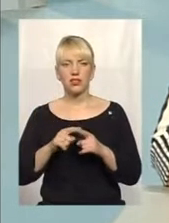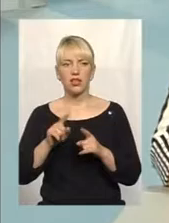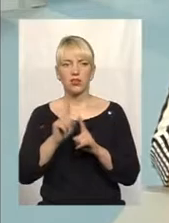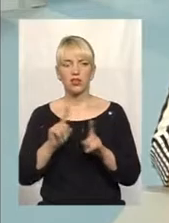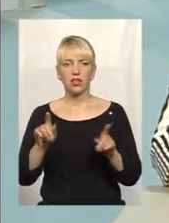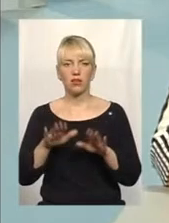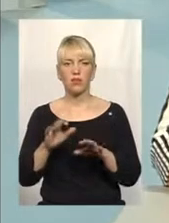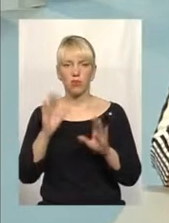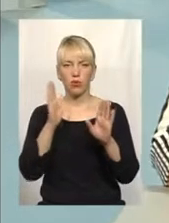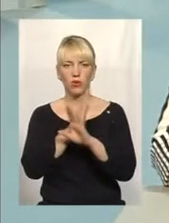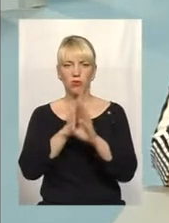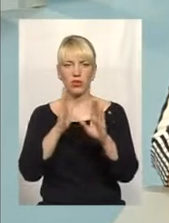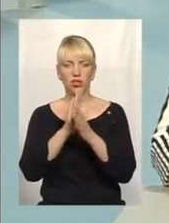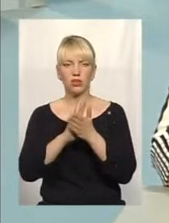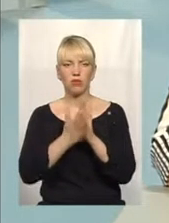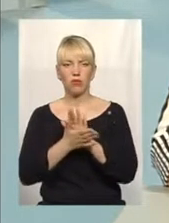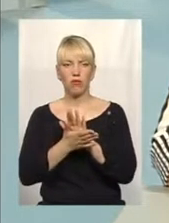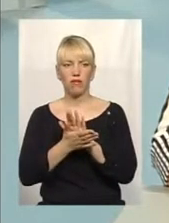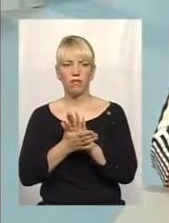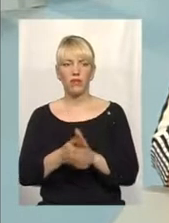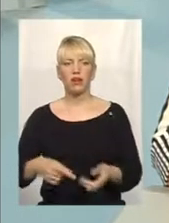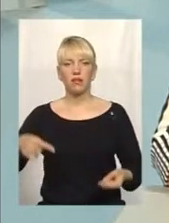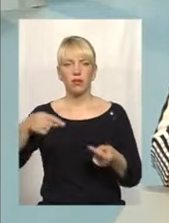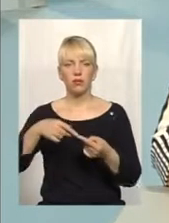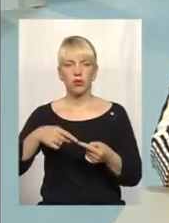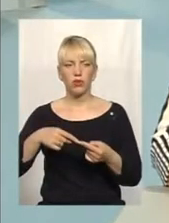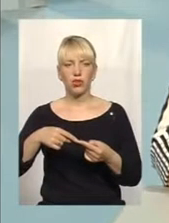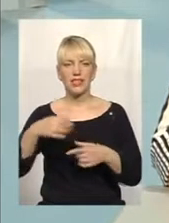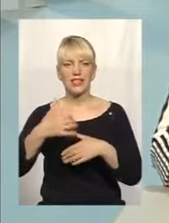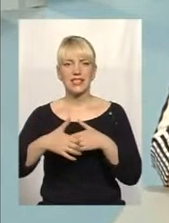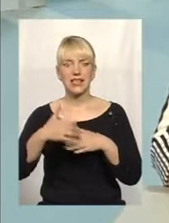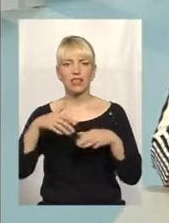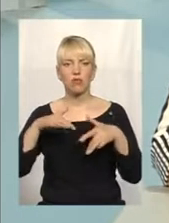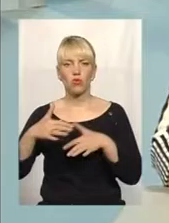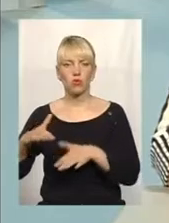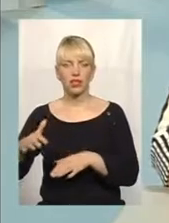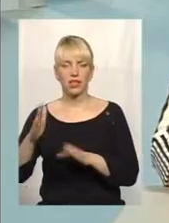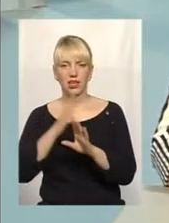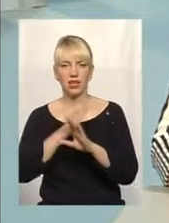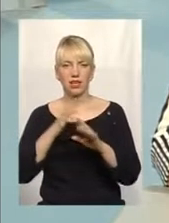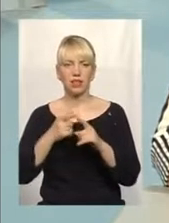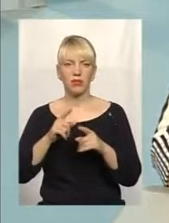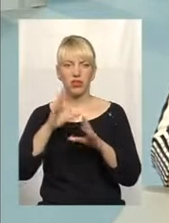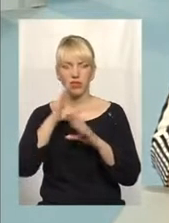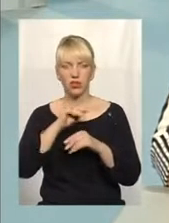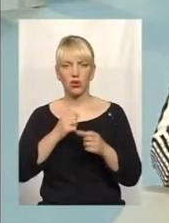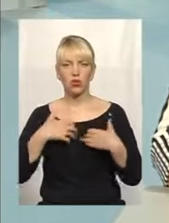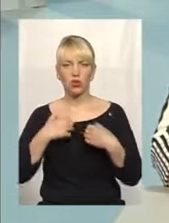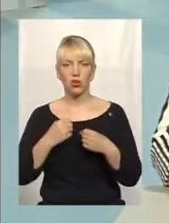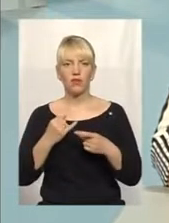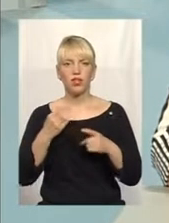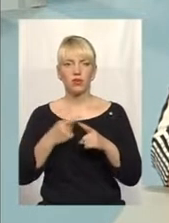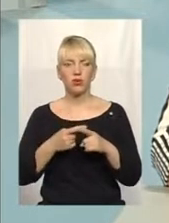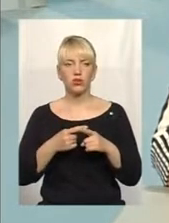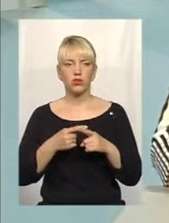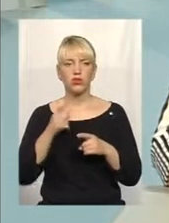своїм кліматичним умовам відповідає середземноморському клімату, також досить ефективне оздоровлення. Ну і плюс